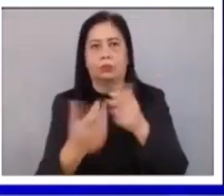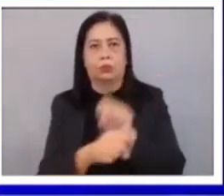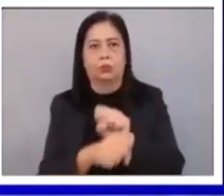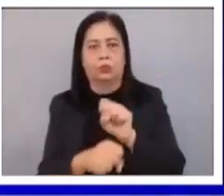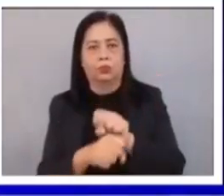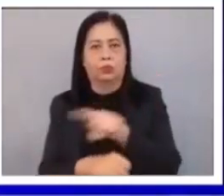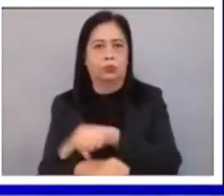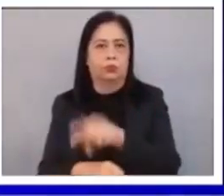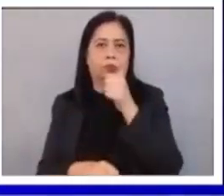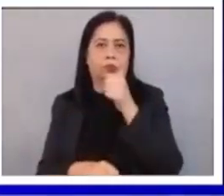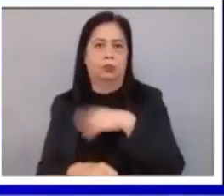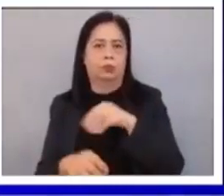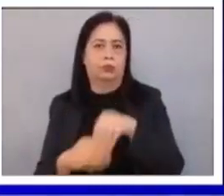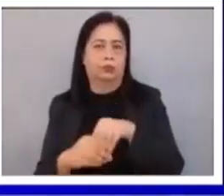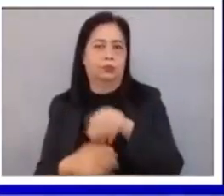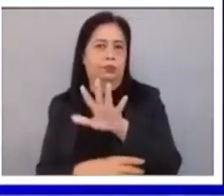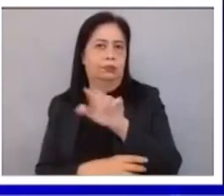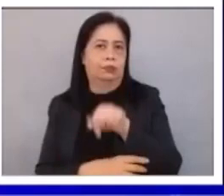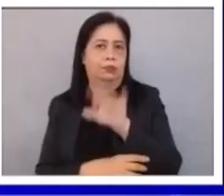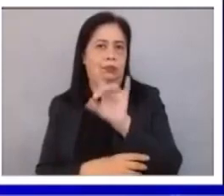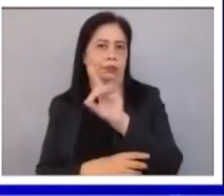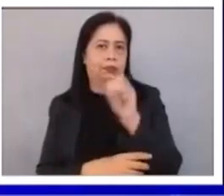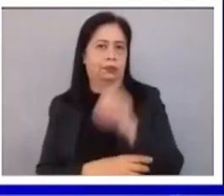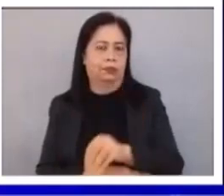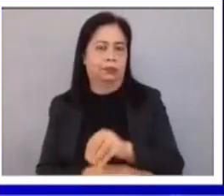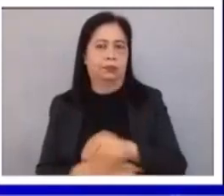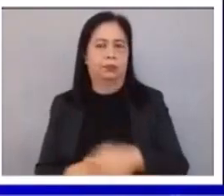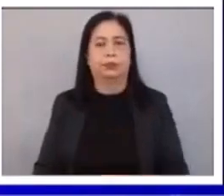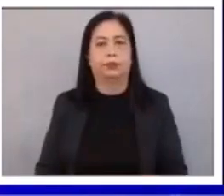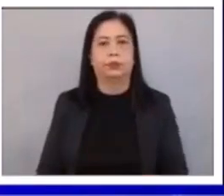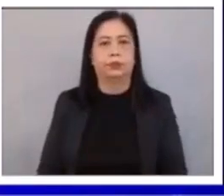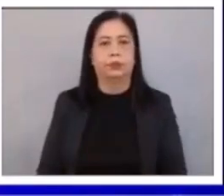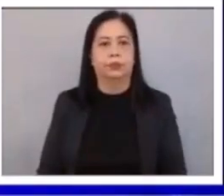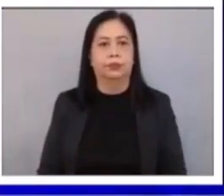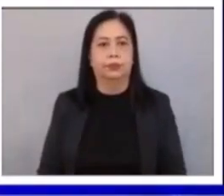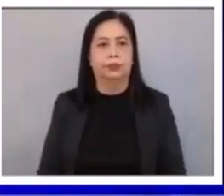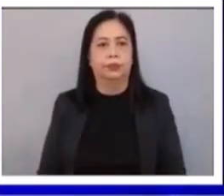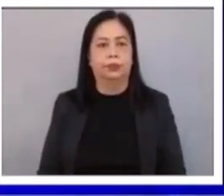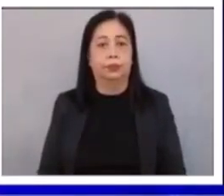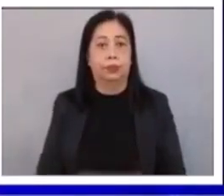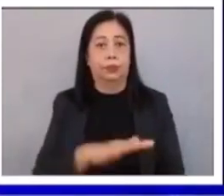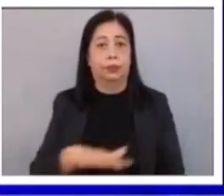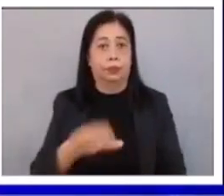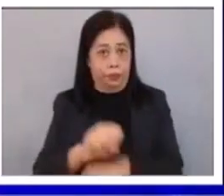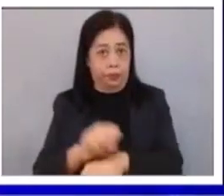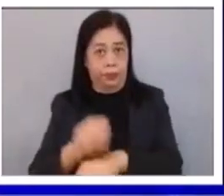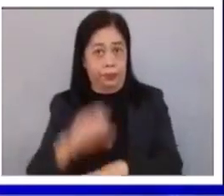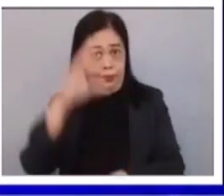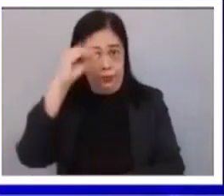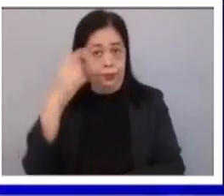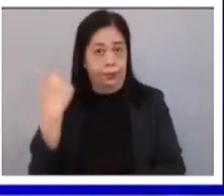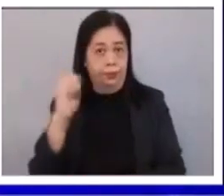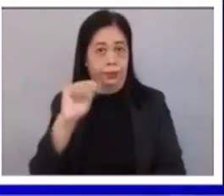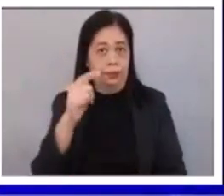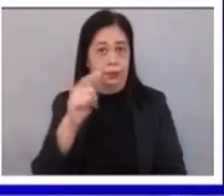nasa 5.8%. Sa mga employed na kalalakihan nitong Agosto